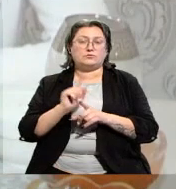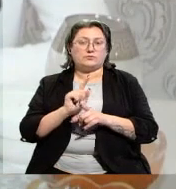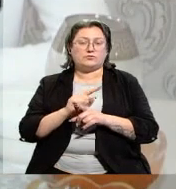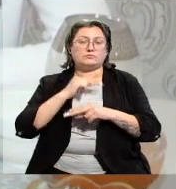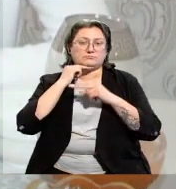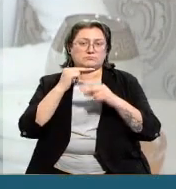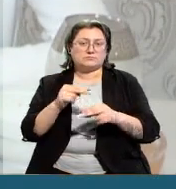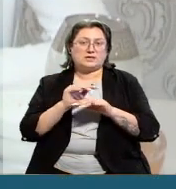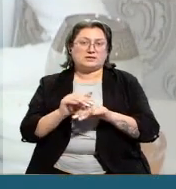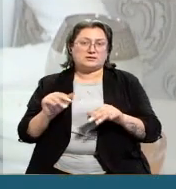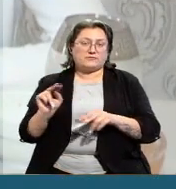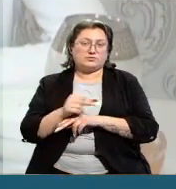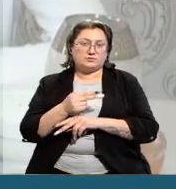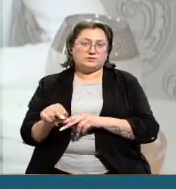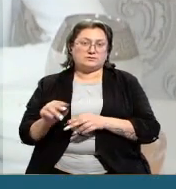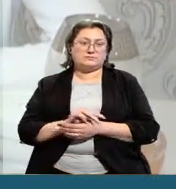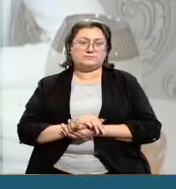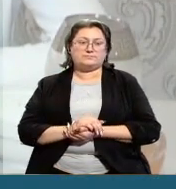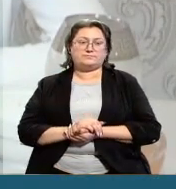сол айтады дейді, мен үйдің иесімін деп осы